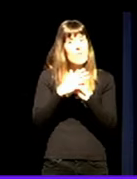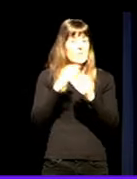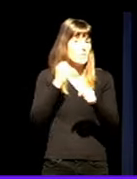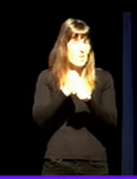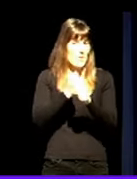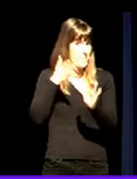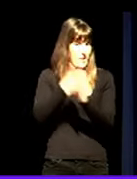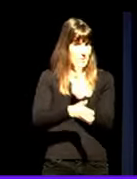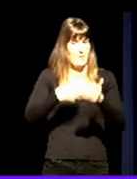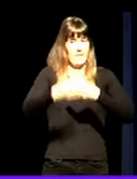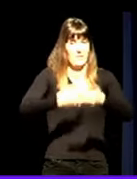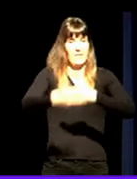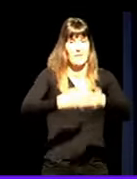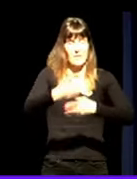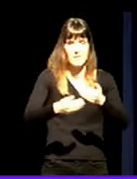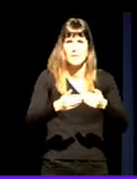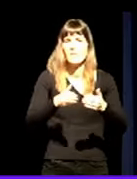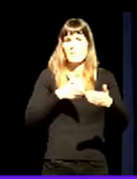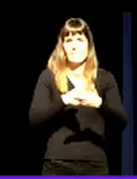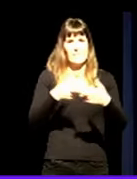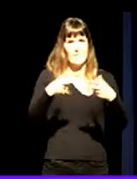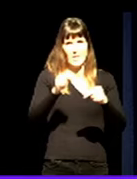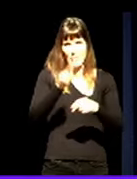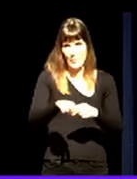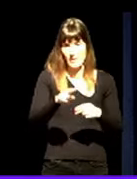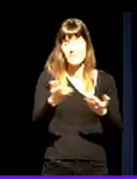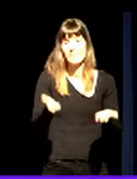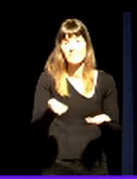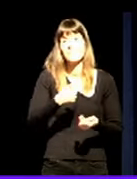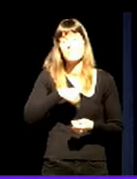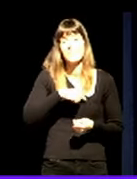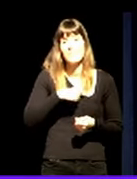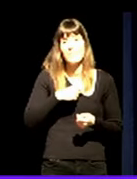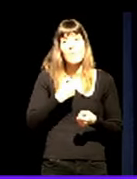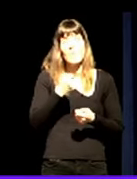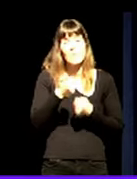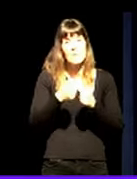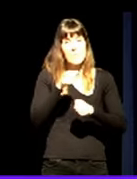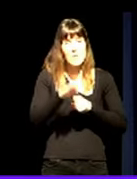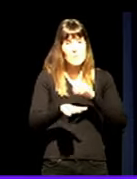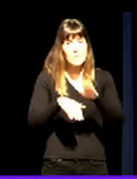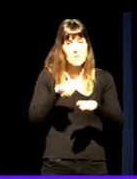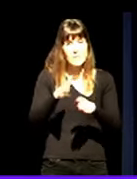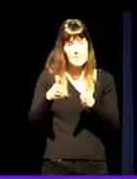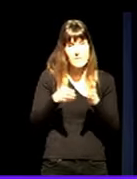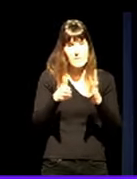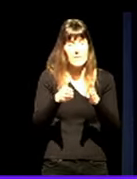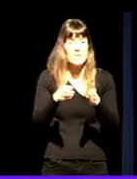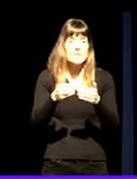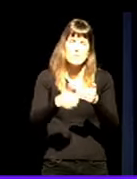da, eta ortsin gudu altara joateko, urratzeko, urratzeko bidea horraguen delkahu.